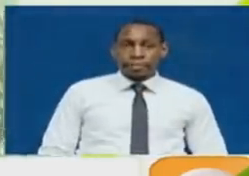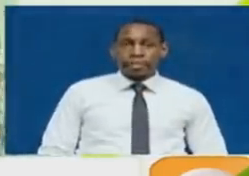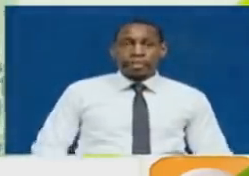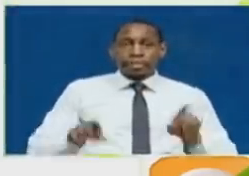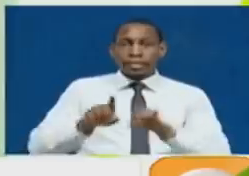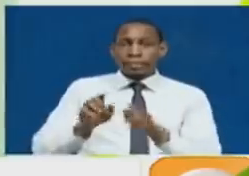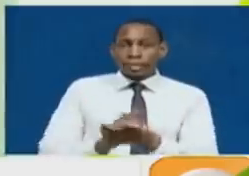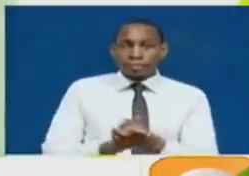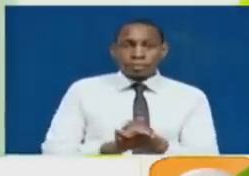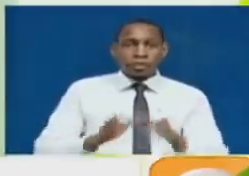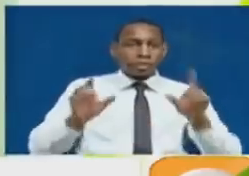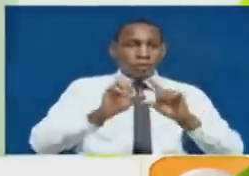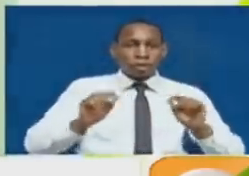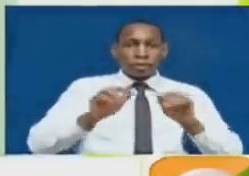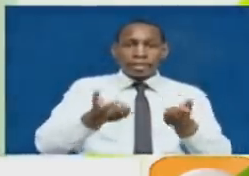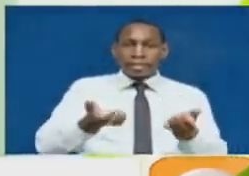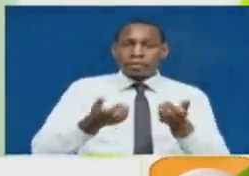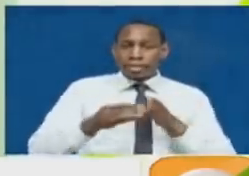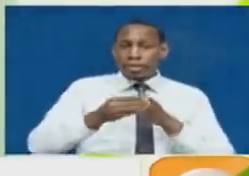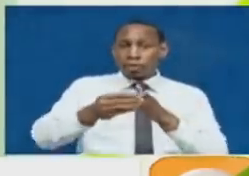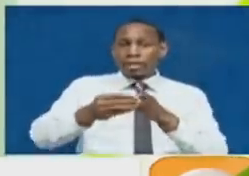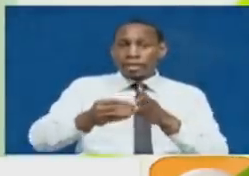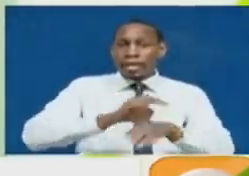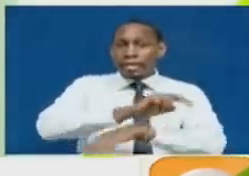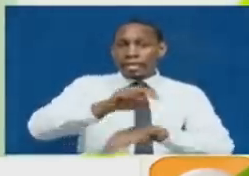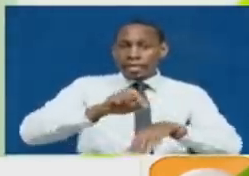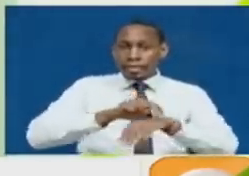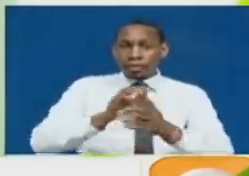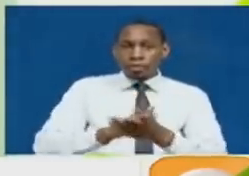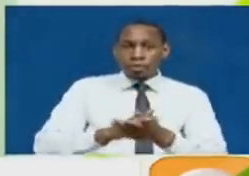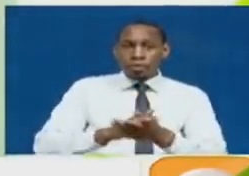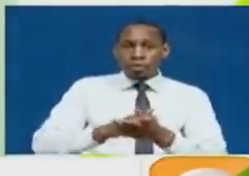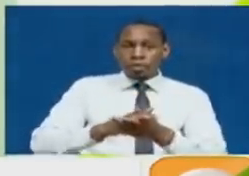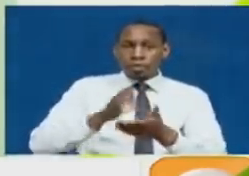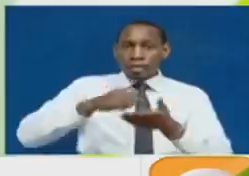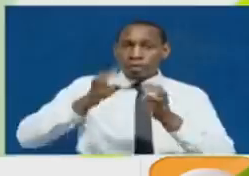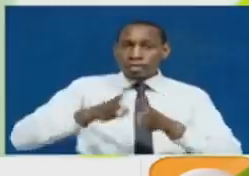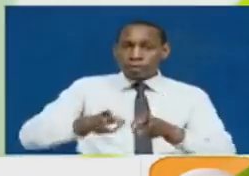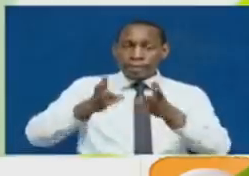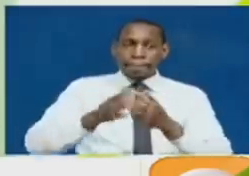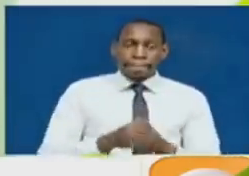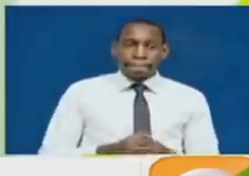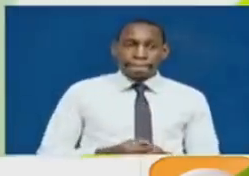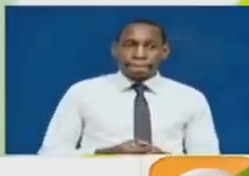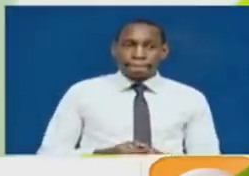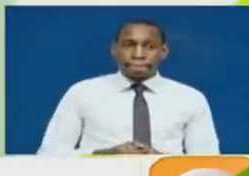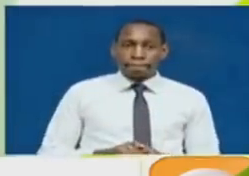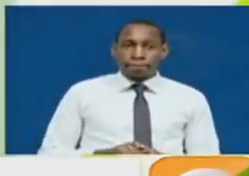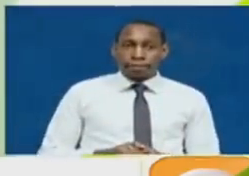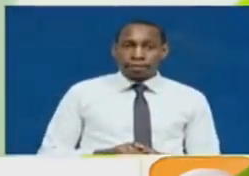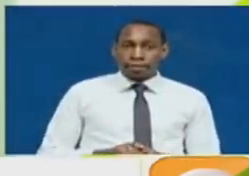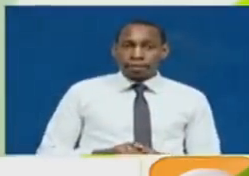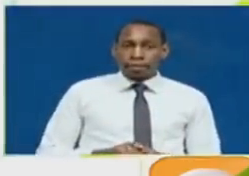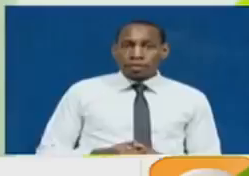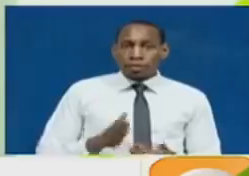And that is on that is needed to steer the nation in the right direction. I have